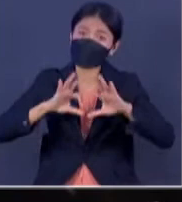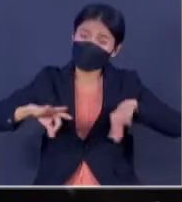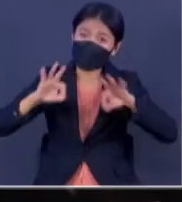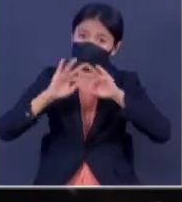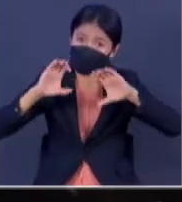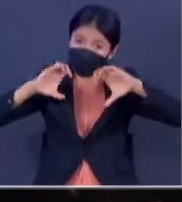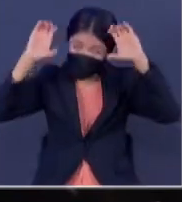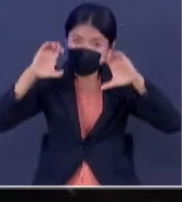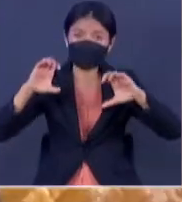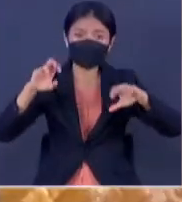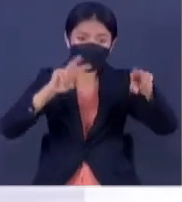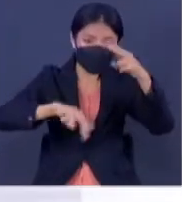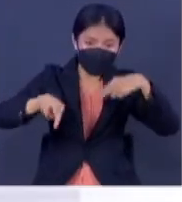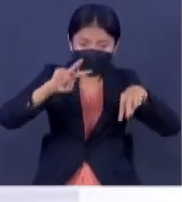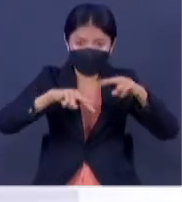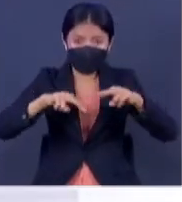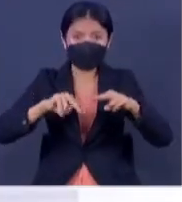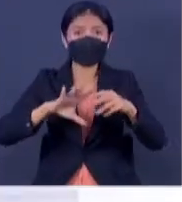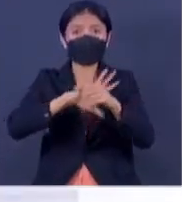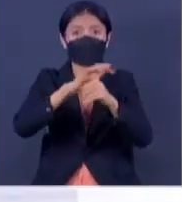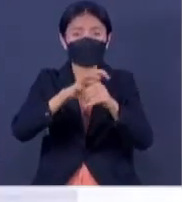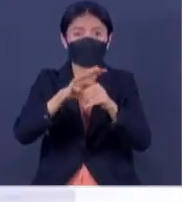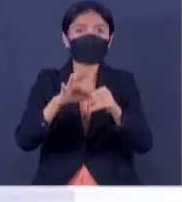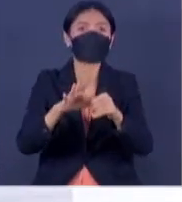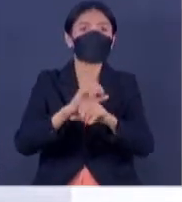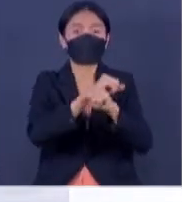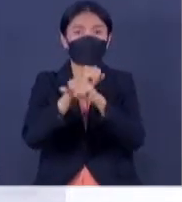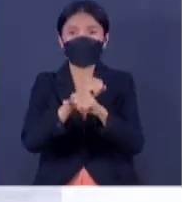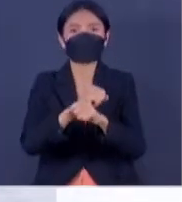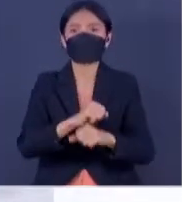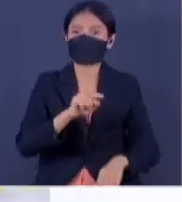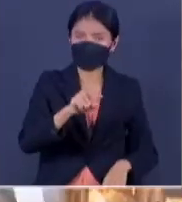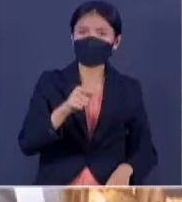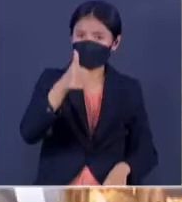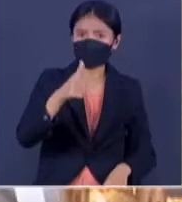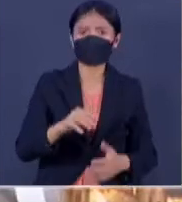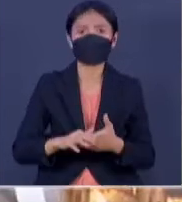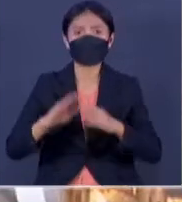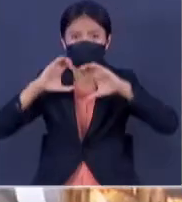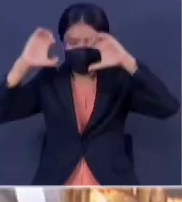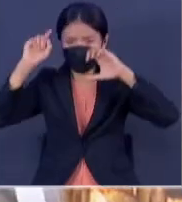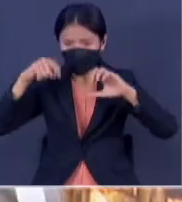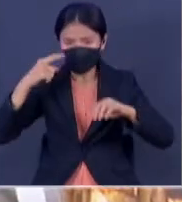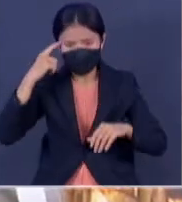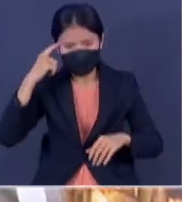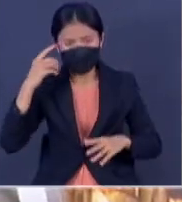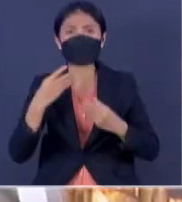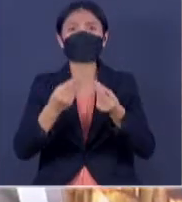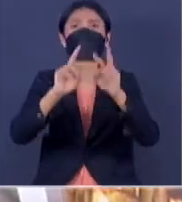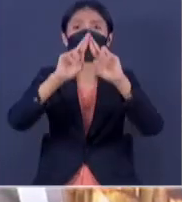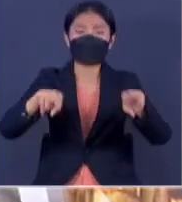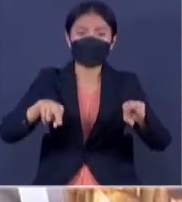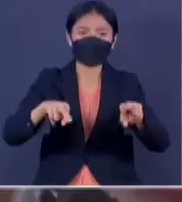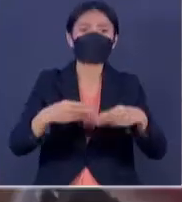ปกติส่วนผู้ประกอบการก็เสนอนะคะว่ารัฐควรพิจารณาให้ร้านอาหารกลับมาเปิดให้นั่งทานในร้านได้ร้อยละ25